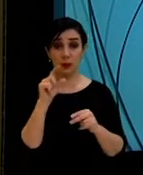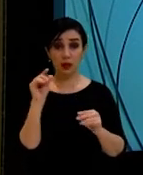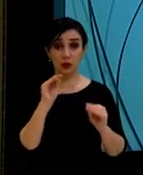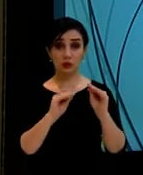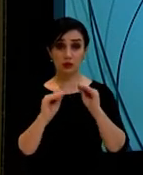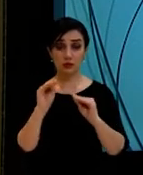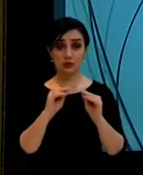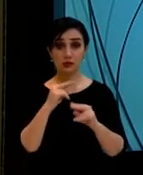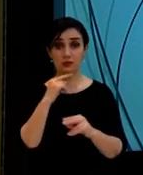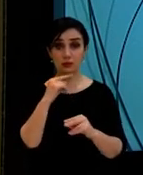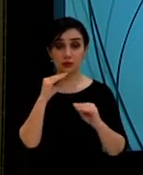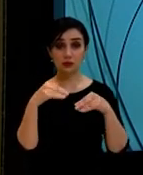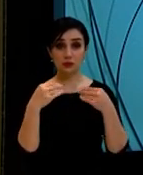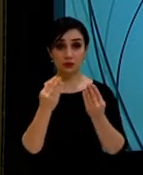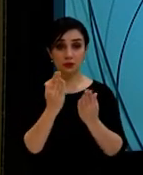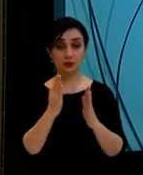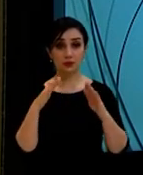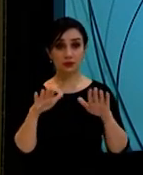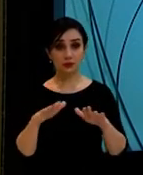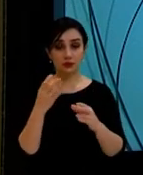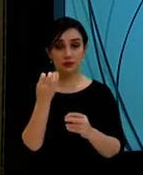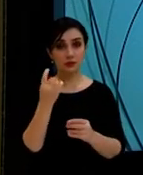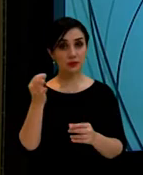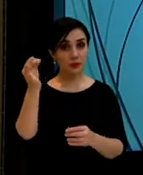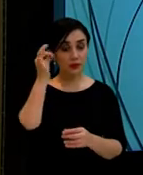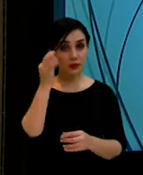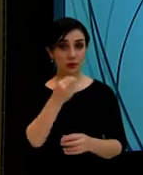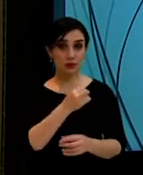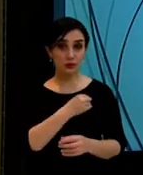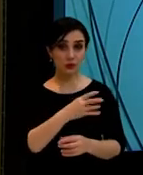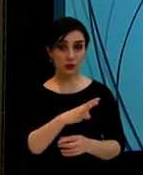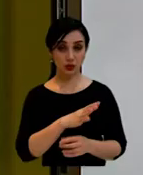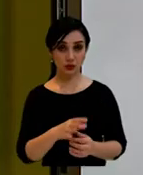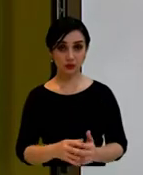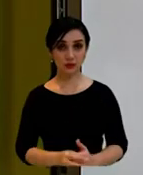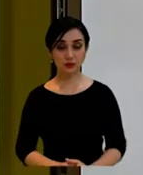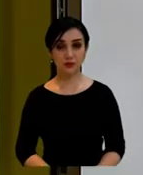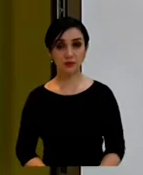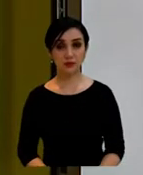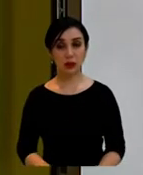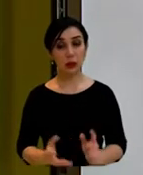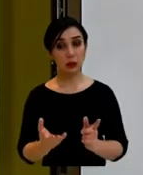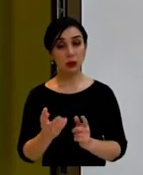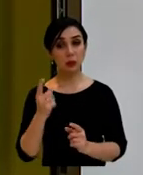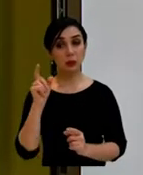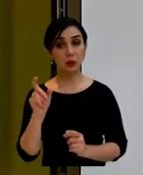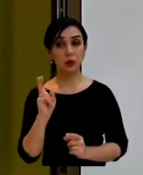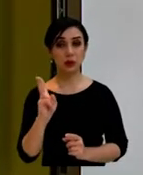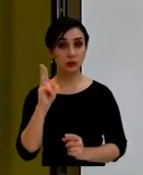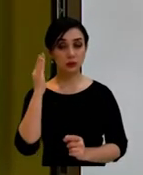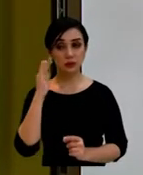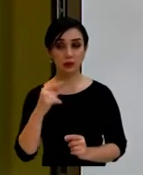jarayonida e'tibor beradigan o'rinlarni yana bir eslatib o'tmoqchi edim. Biror kishining dilini